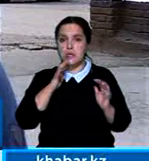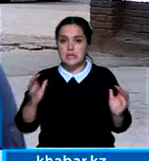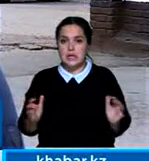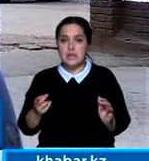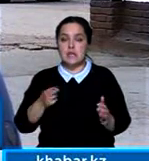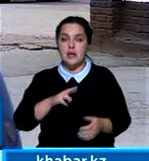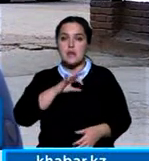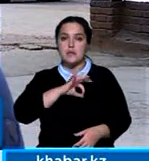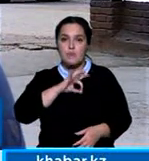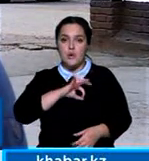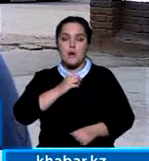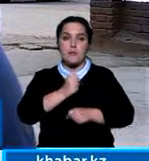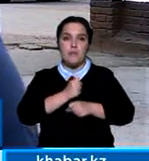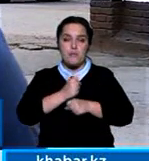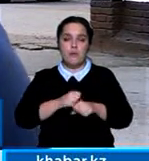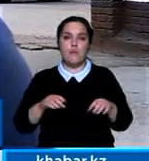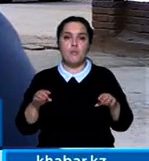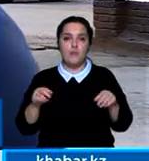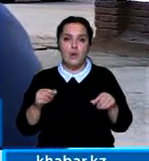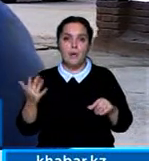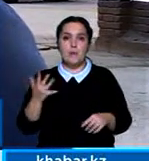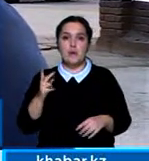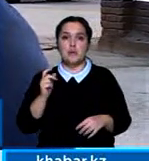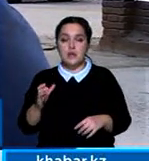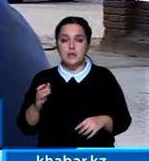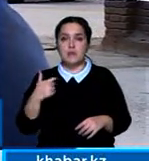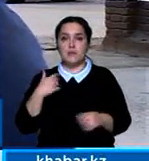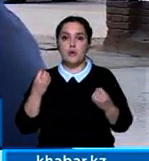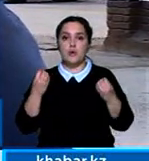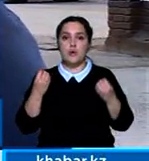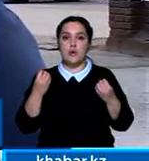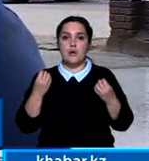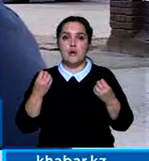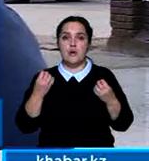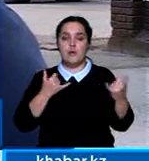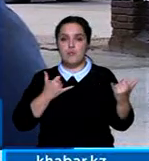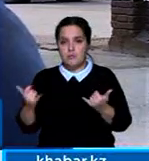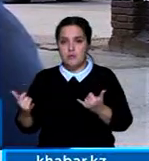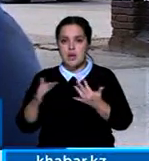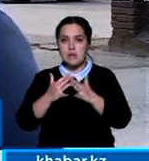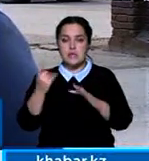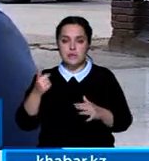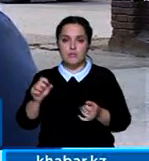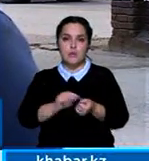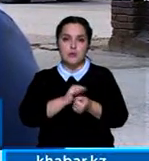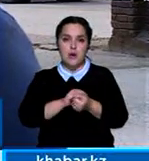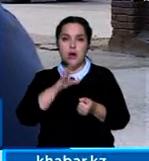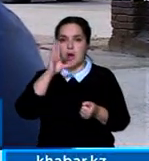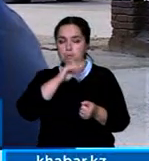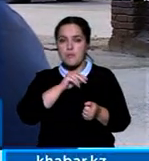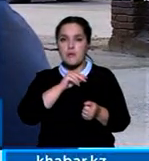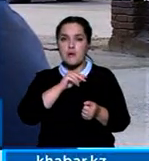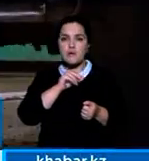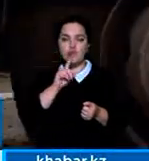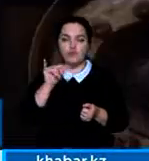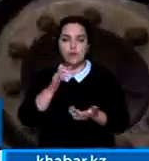дальнейшего использования и переработки в муку, а 5-й класс мы просто оказываем услуги крестьянам, дабы чтобы они просушили и смогли хотя бы сохранить то, что